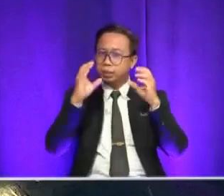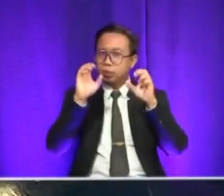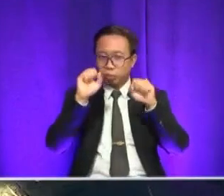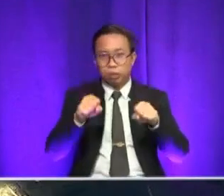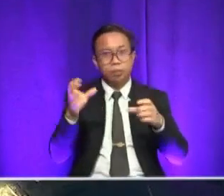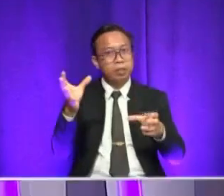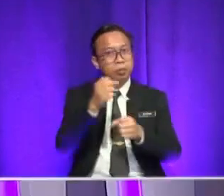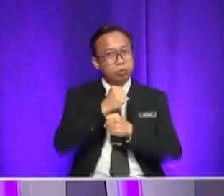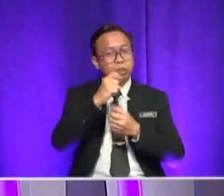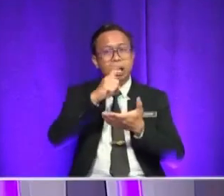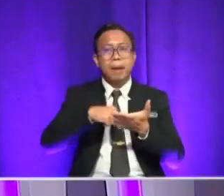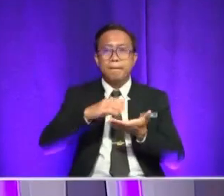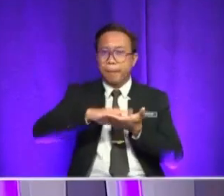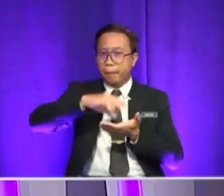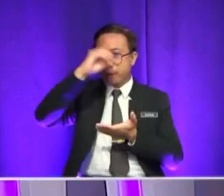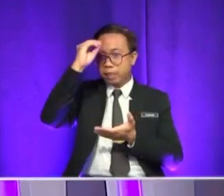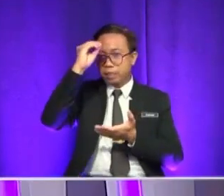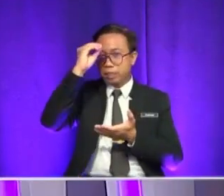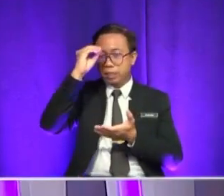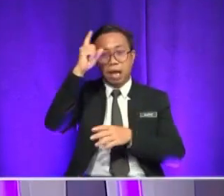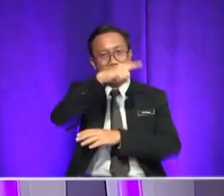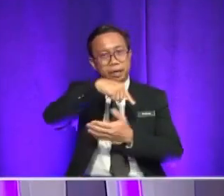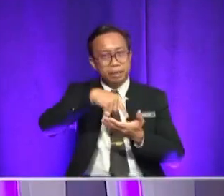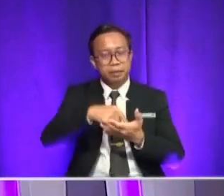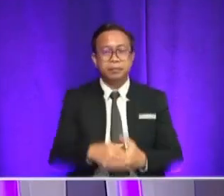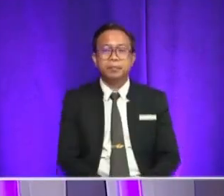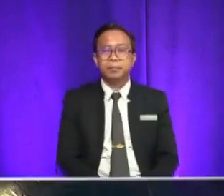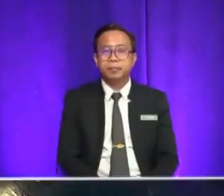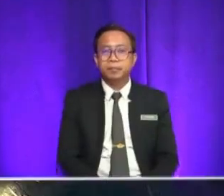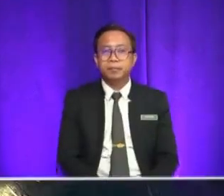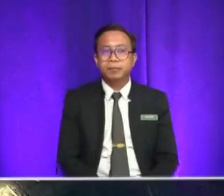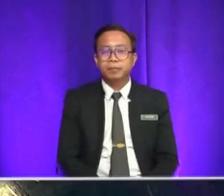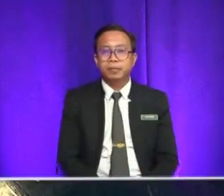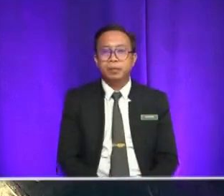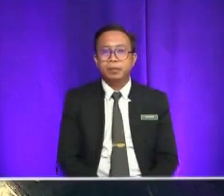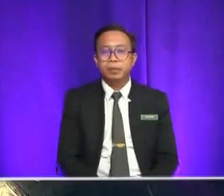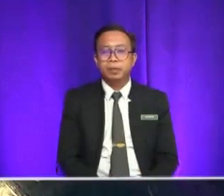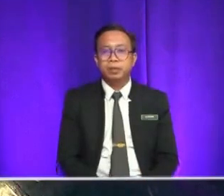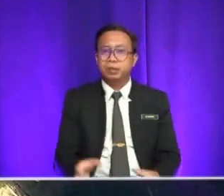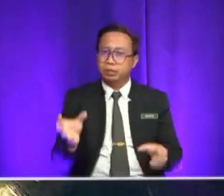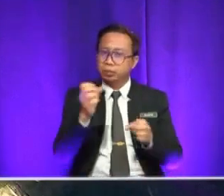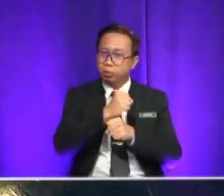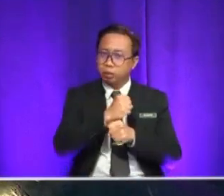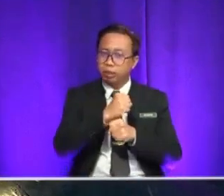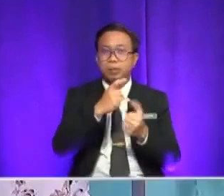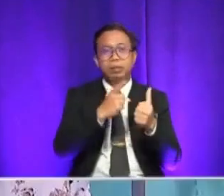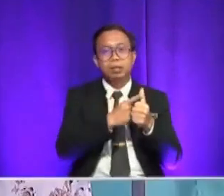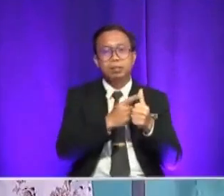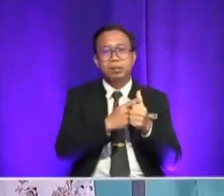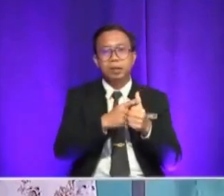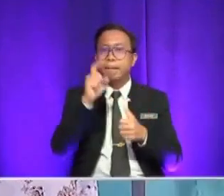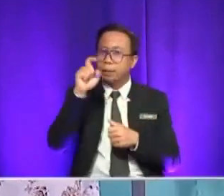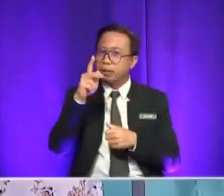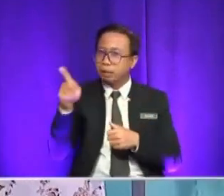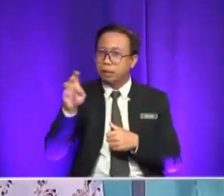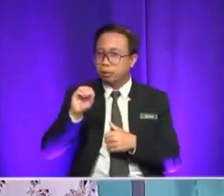berikan rumusan apa yang kita dah belajar untuk surat kali ini, cikgu. Silakan. Okey, secara kesimpulannya, yang pertama,